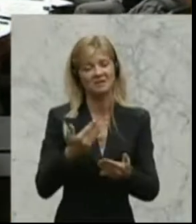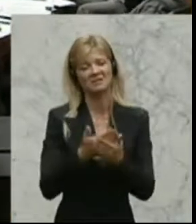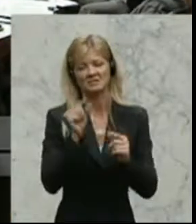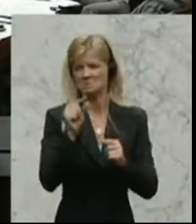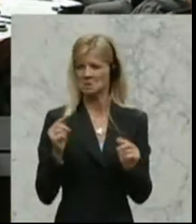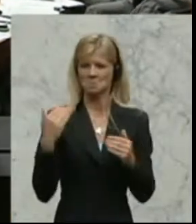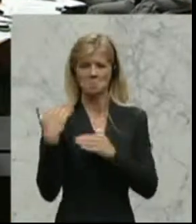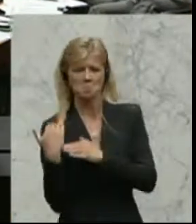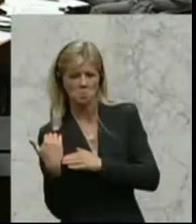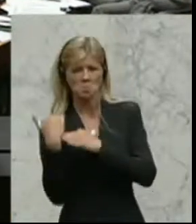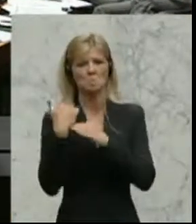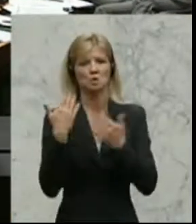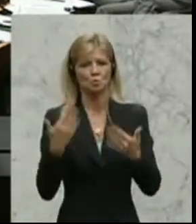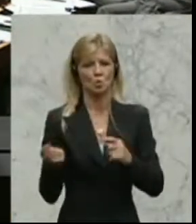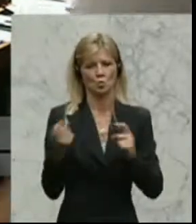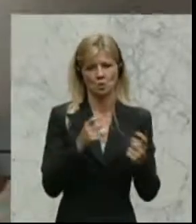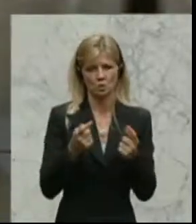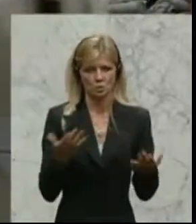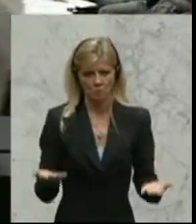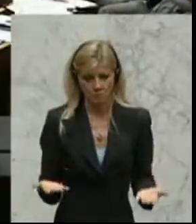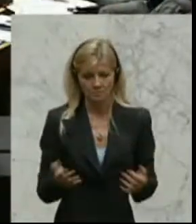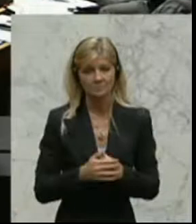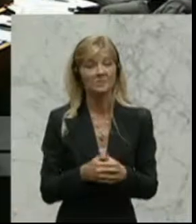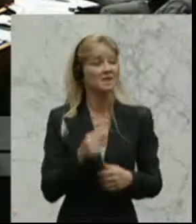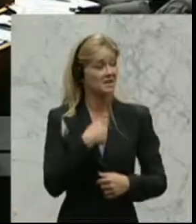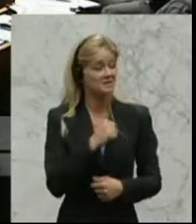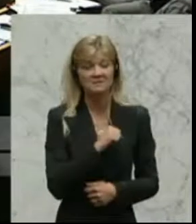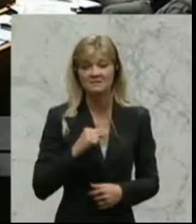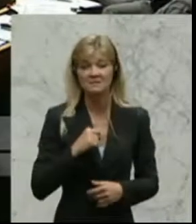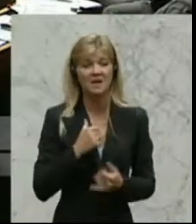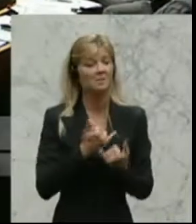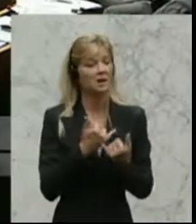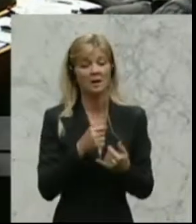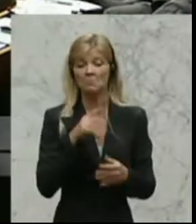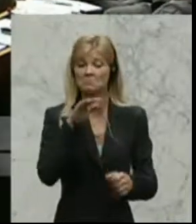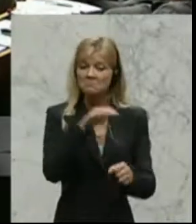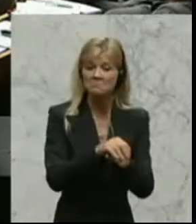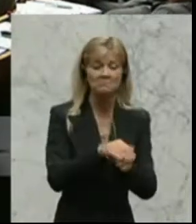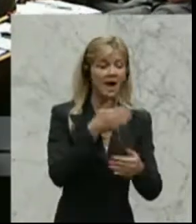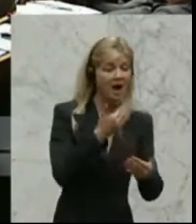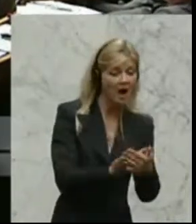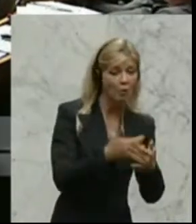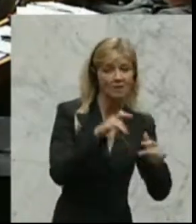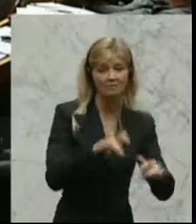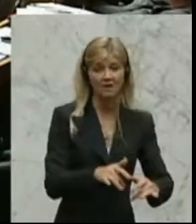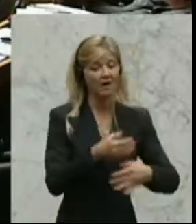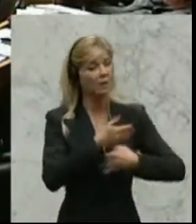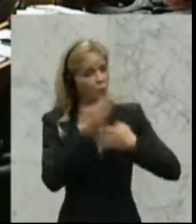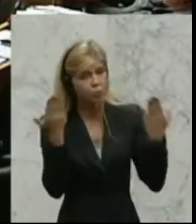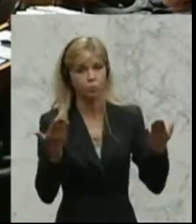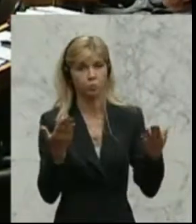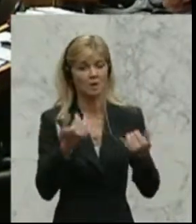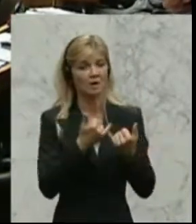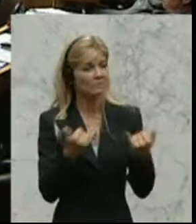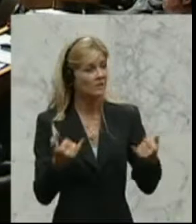führen. Und vor allem gibt es für mich auch kein erkennbares Argument, warum eine Partei, die 27 Jahre durchgehend in folgender Regierung ist